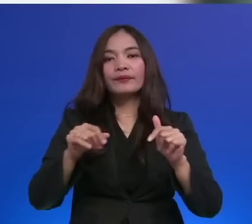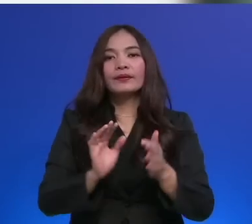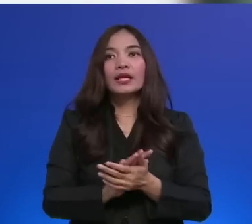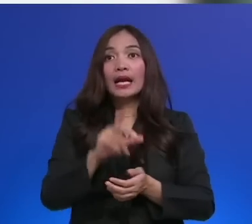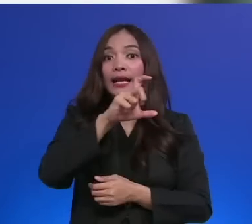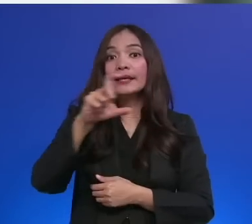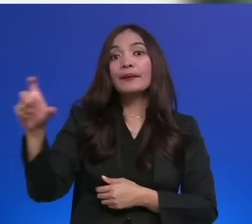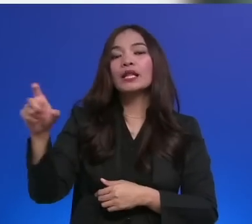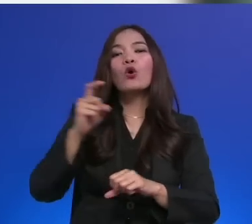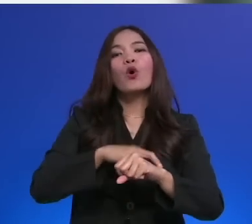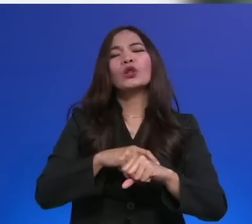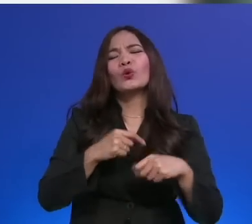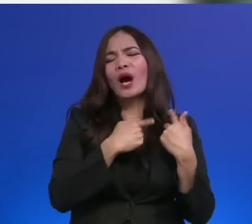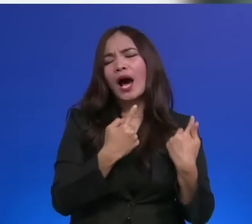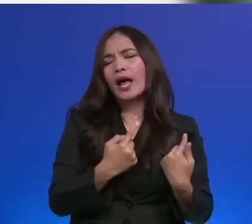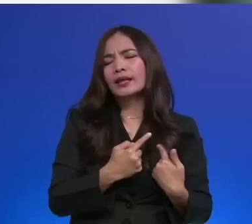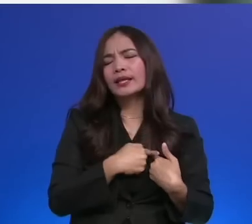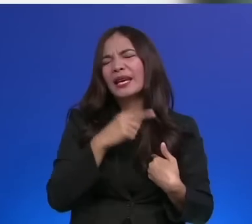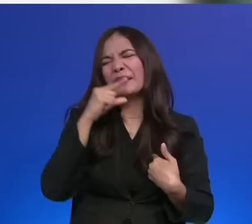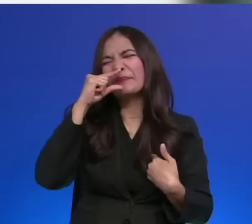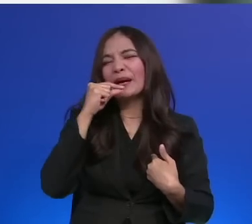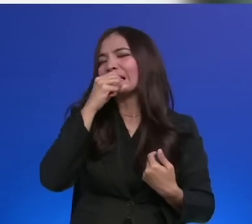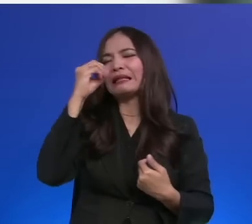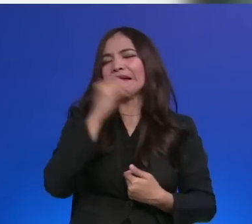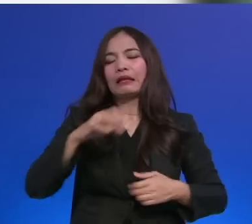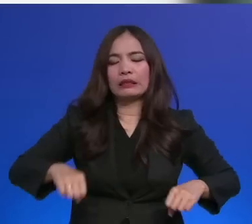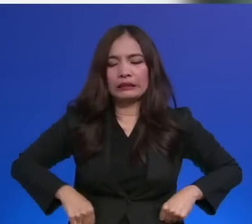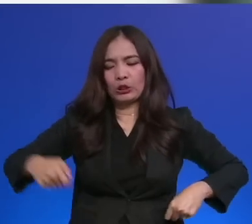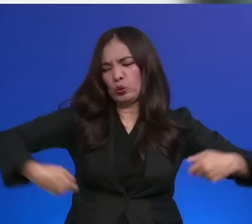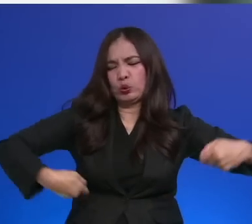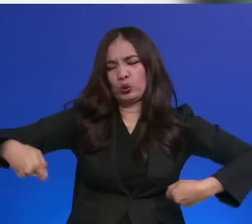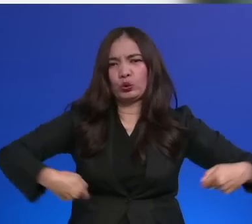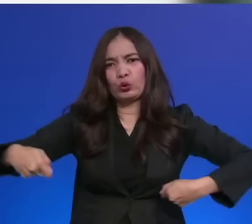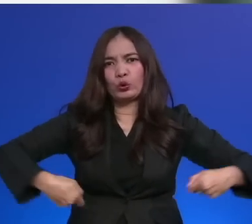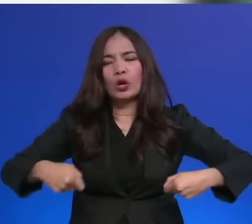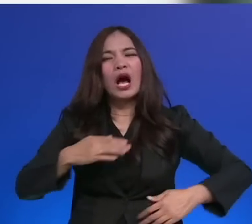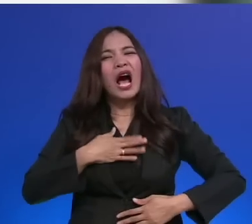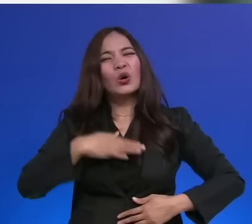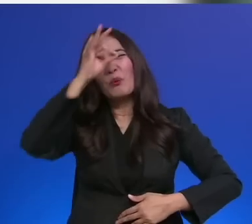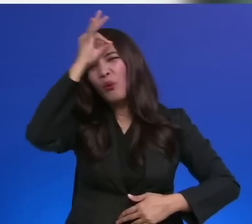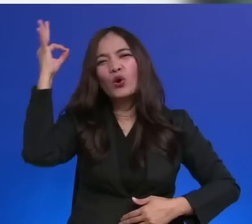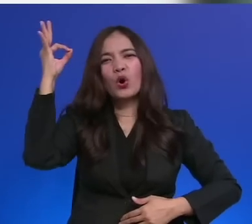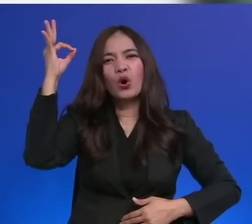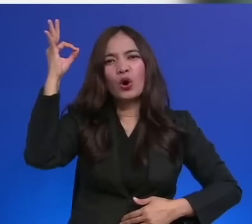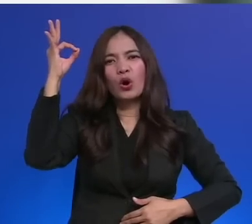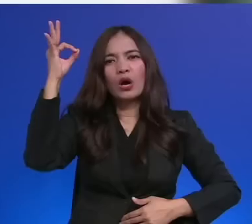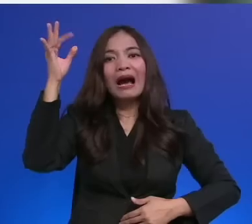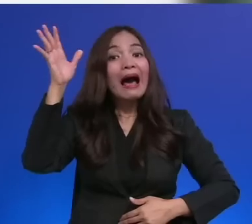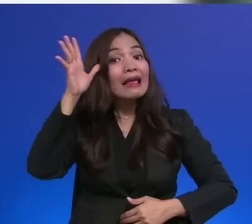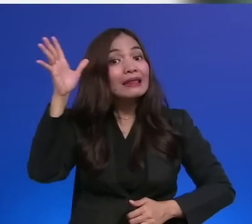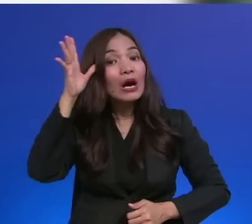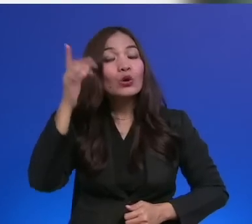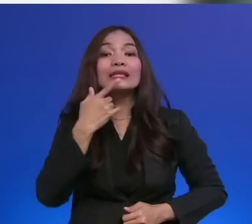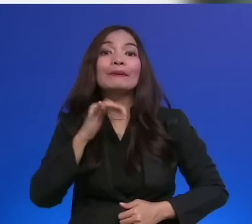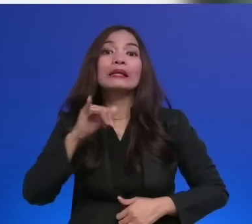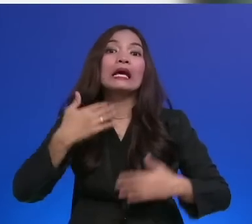kalimat ketika hatiku merasa pahit dan buah pinggangku menusuk-nusuk rasanya, aku dungu dan tidak mengerti seperti